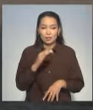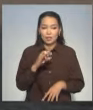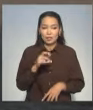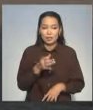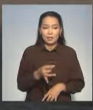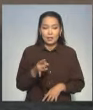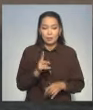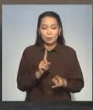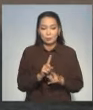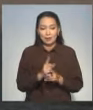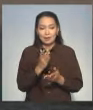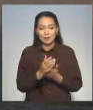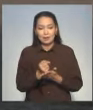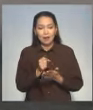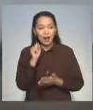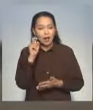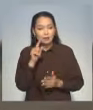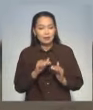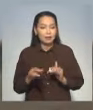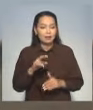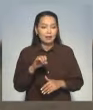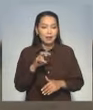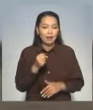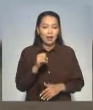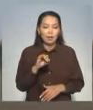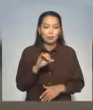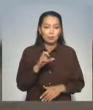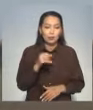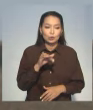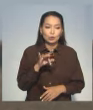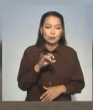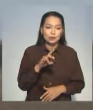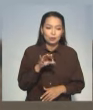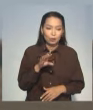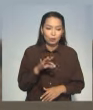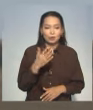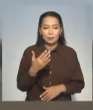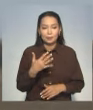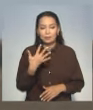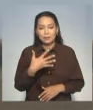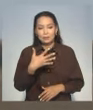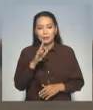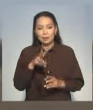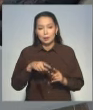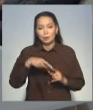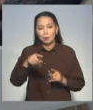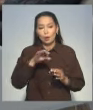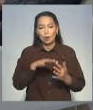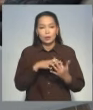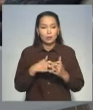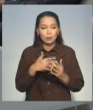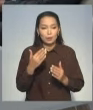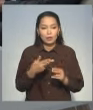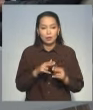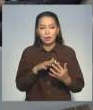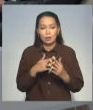районе есть резерват Алтындала. Жители поселка Байтурсунулы и Аколь вынуждены косить сено за 50-60 километров от населенных пунктов, потому что их